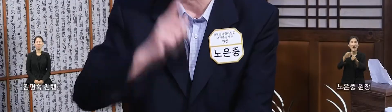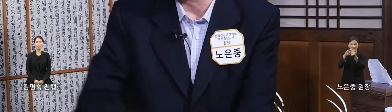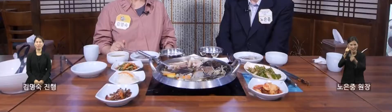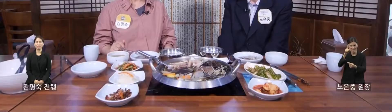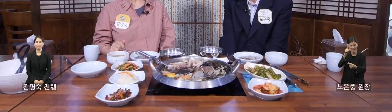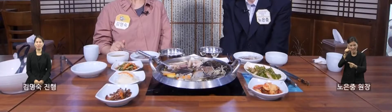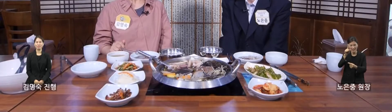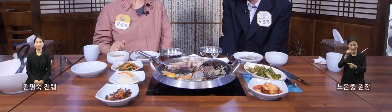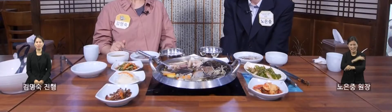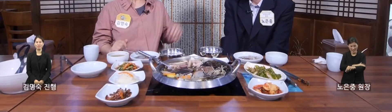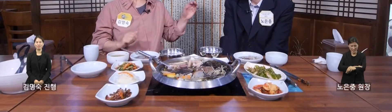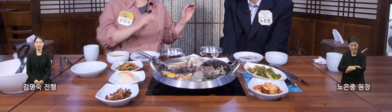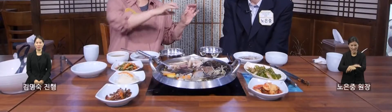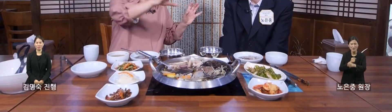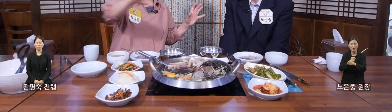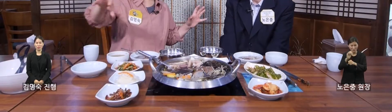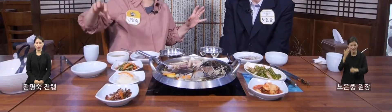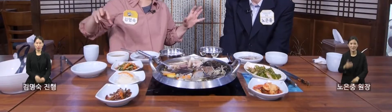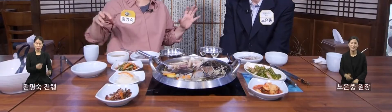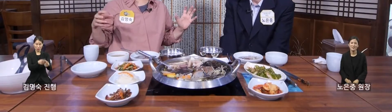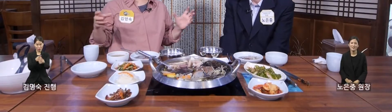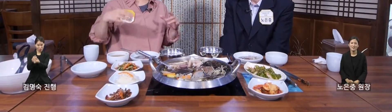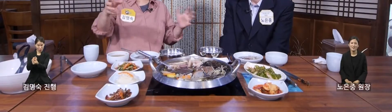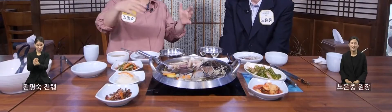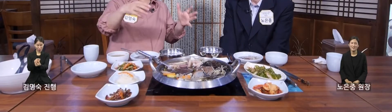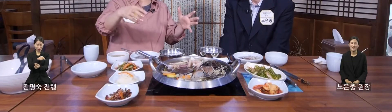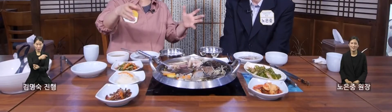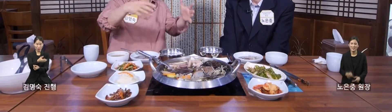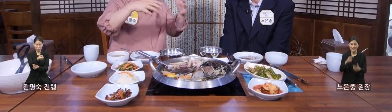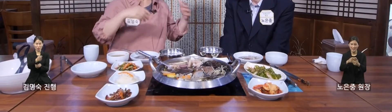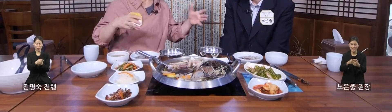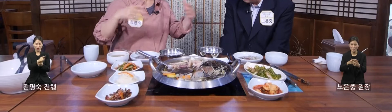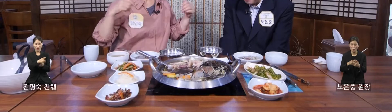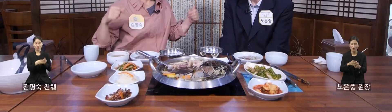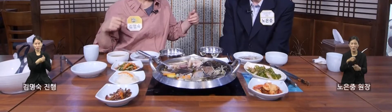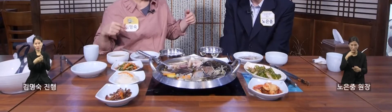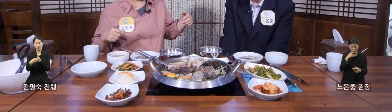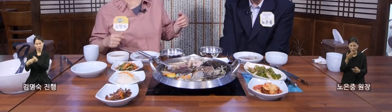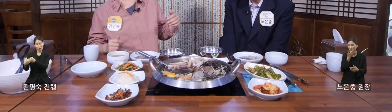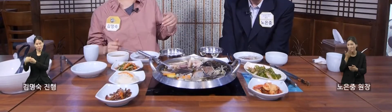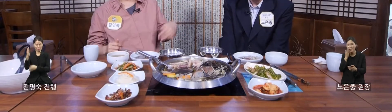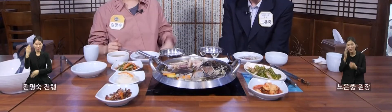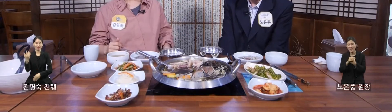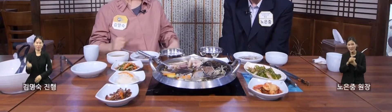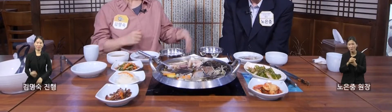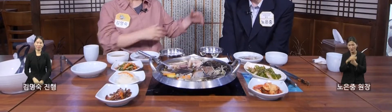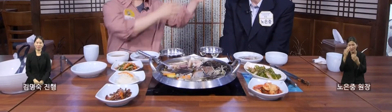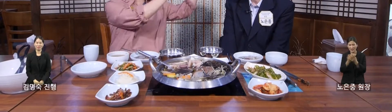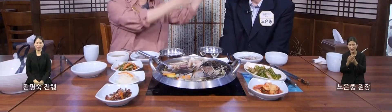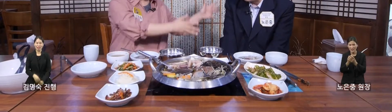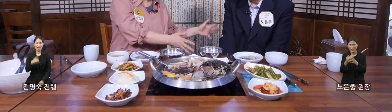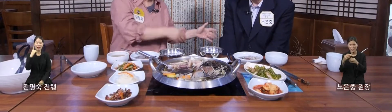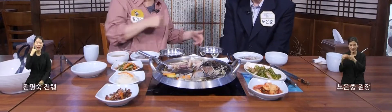하나 정도는 할 수가 있다. 그러니까 우선순위인 네. 분들이 그거 하나씩 이끌어주면 되겠네요. 그럼요. 네.